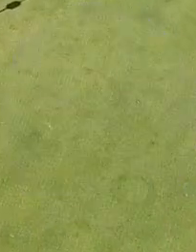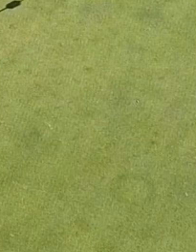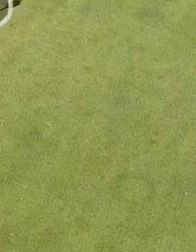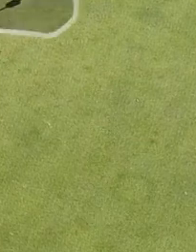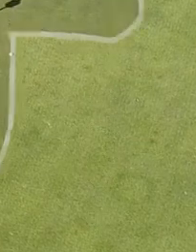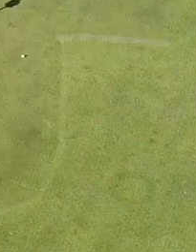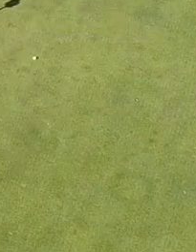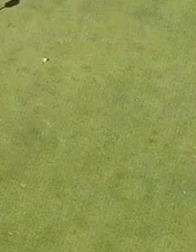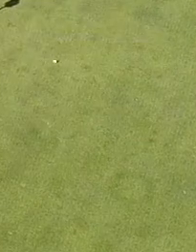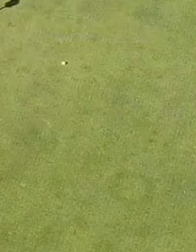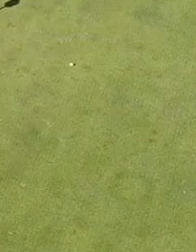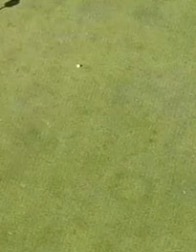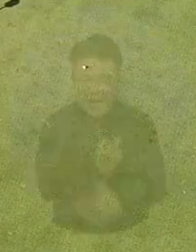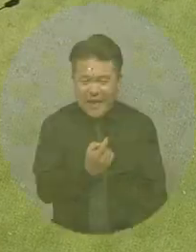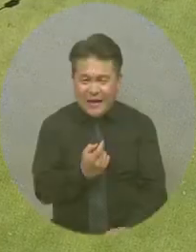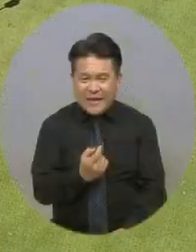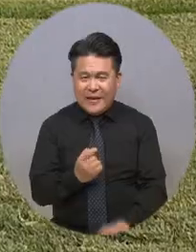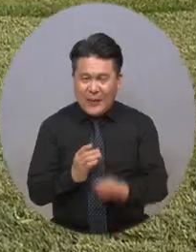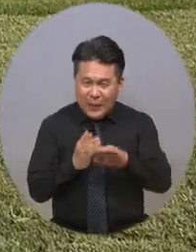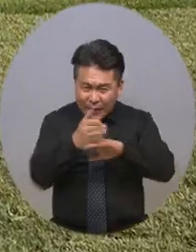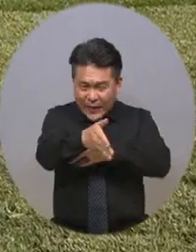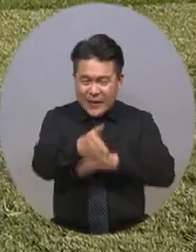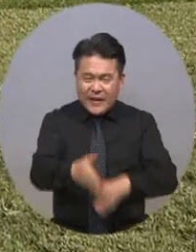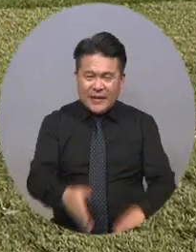아, 아우, 너무 많이 봤다.